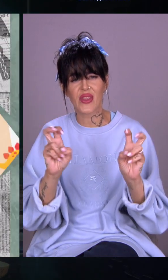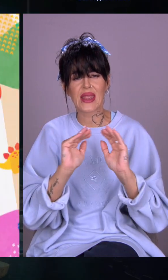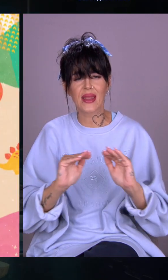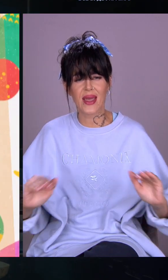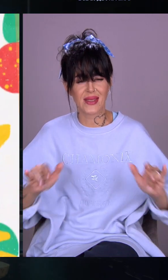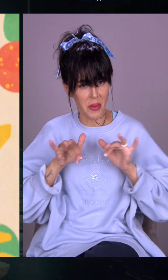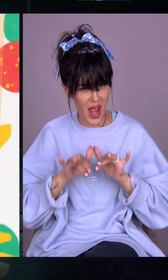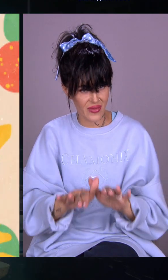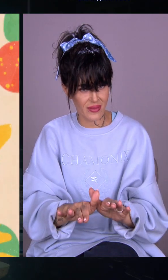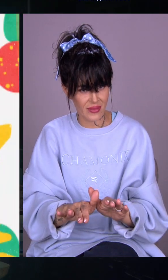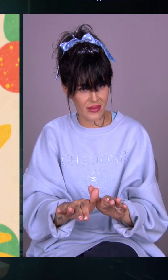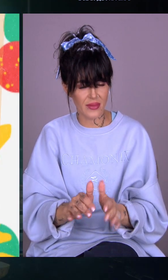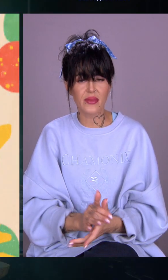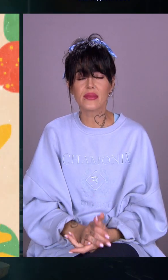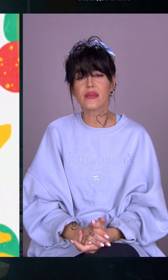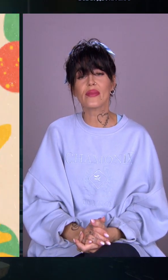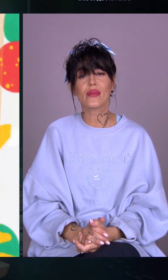справи».